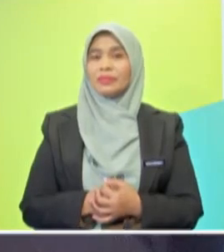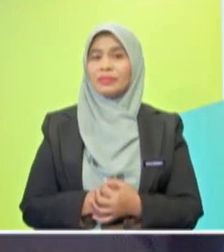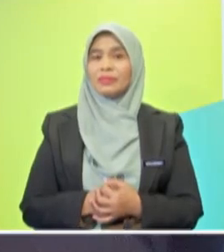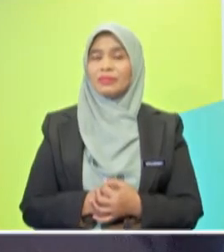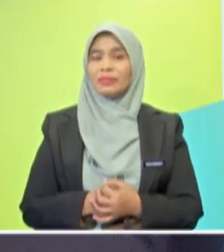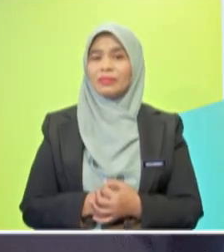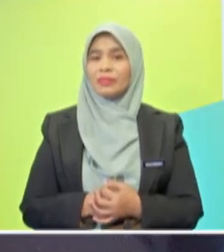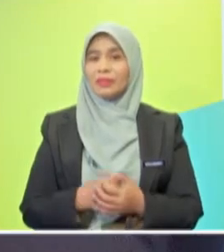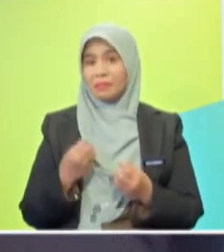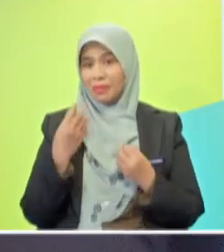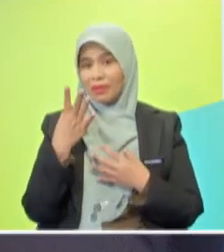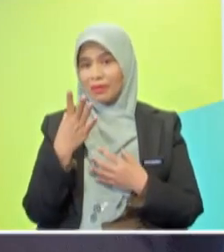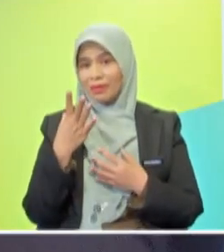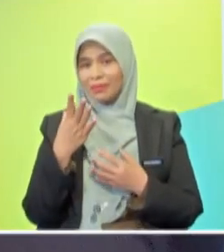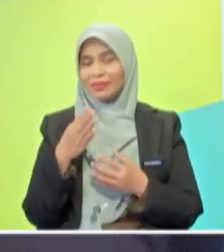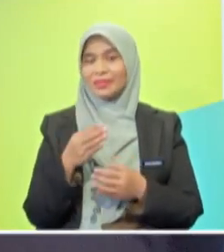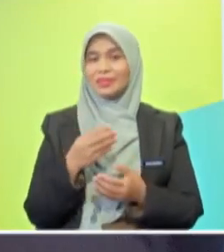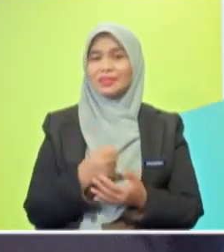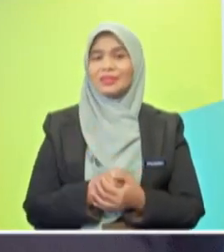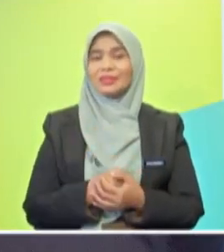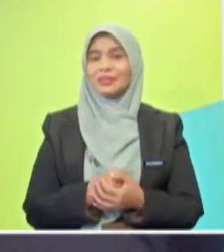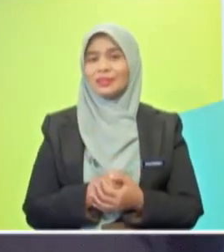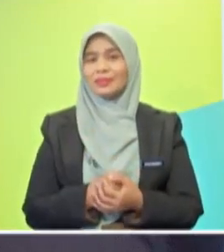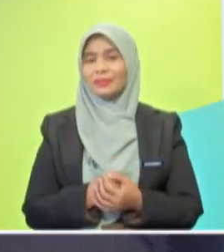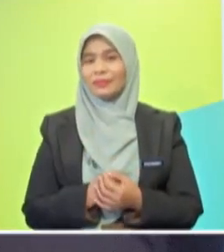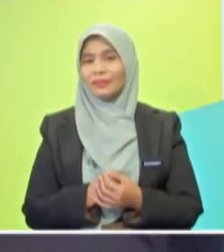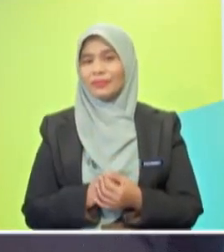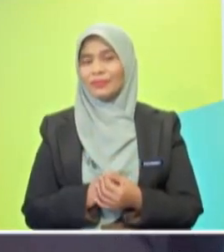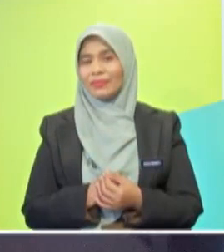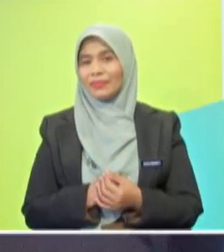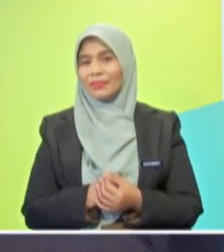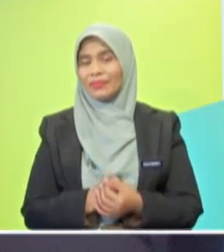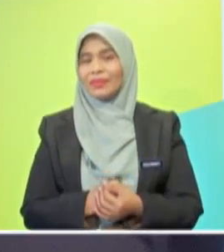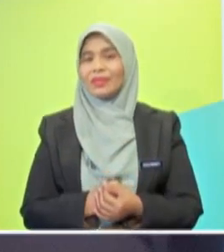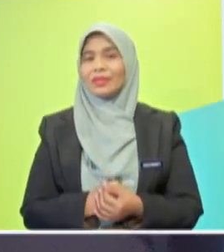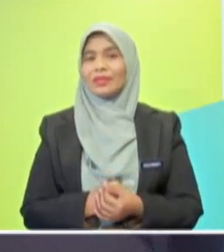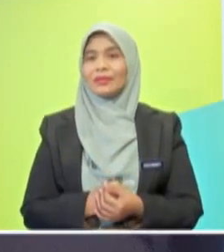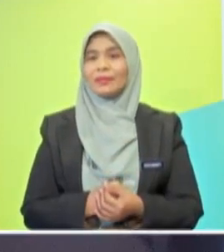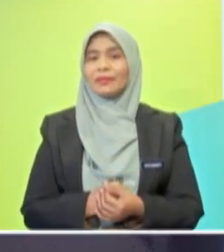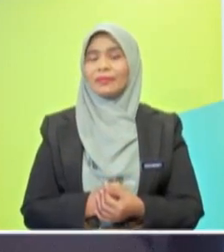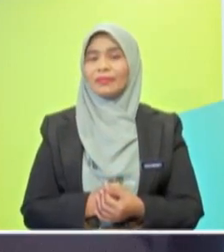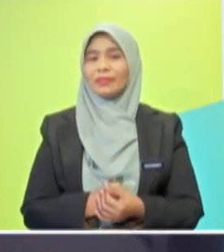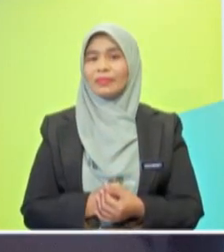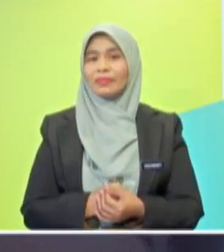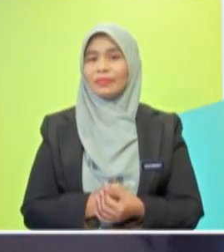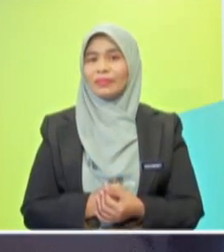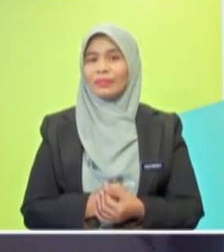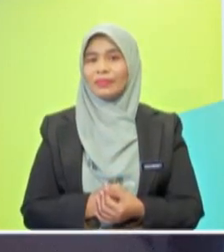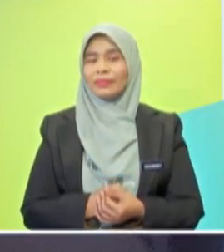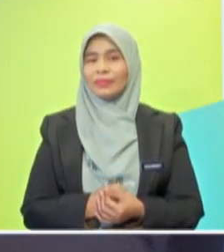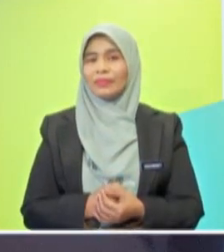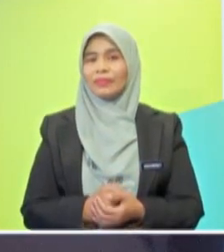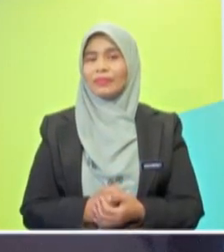Ya? Berapa ganjaran yang boleh kita beri kepada murid kita? Kita boleh ada di dalam kotak ganjaran. Okay. Jadi, boleh Aiman tolong